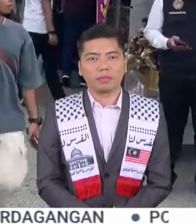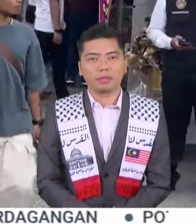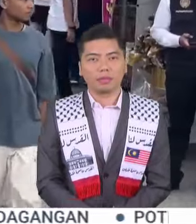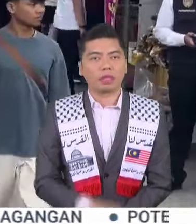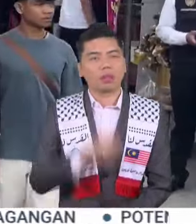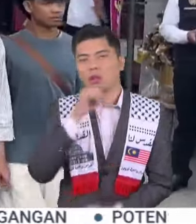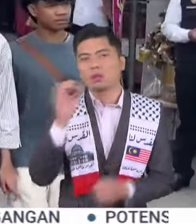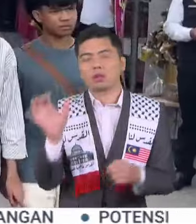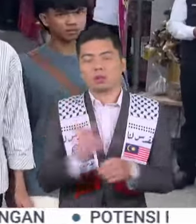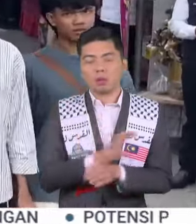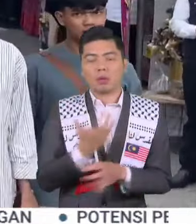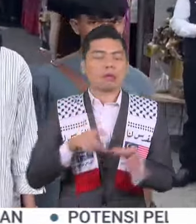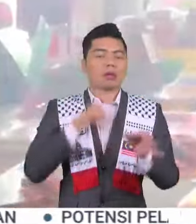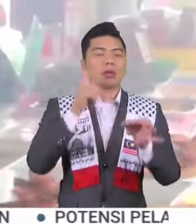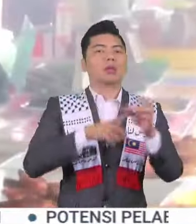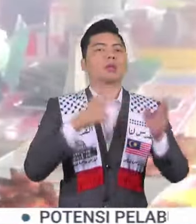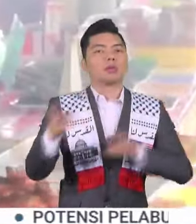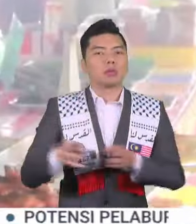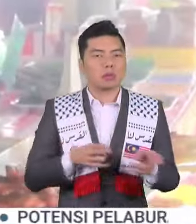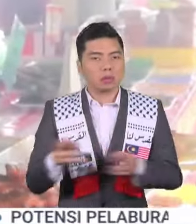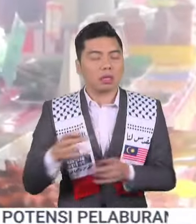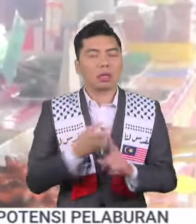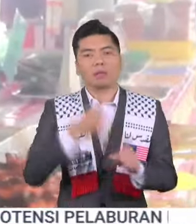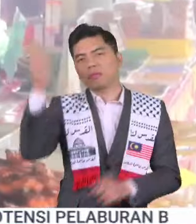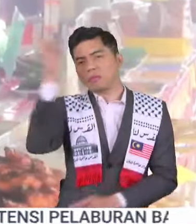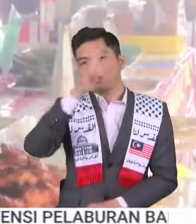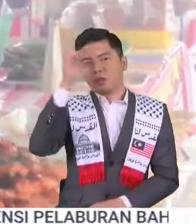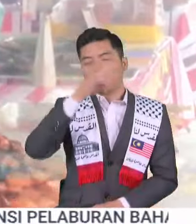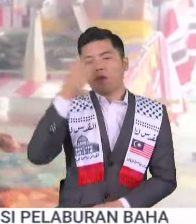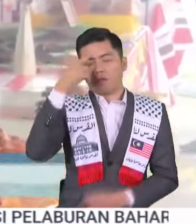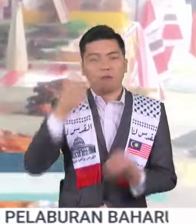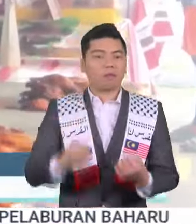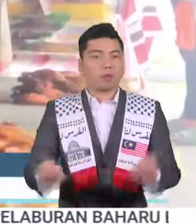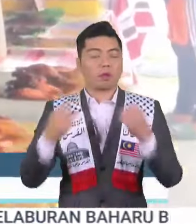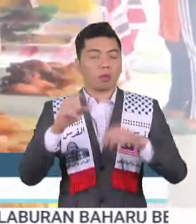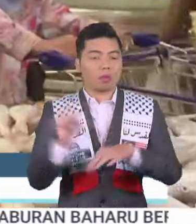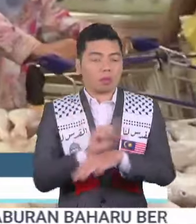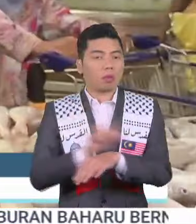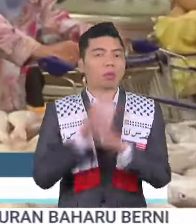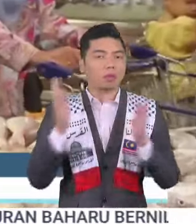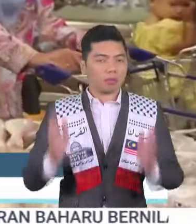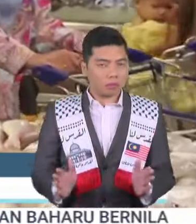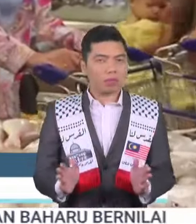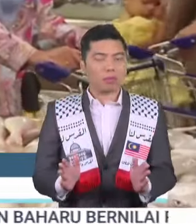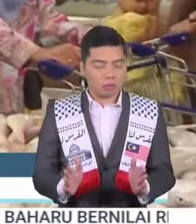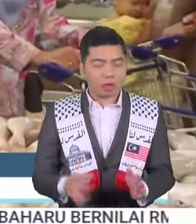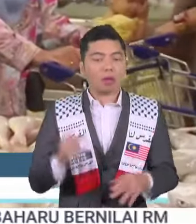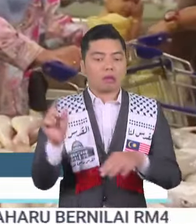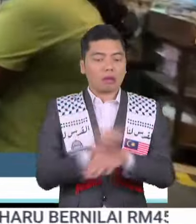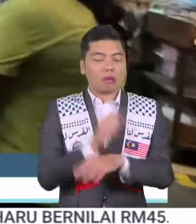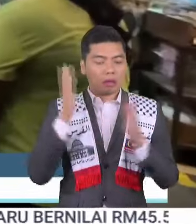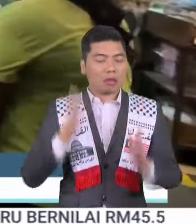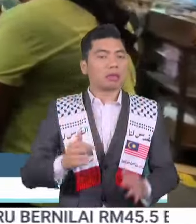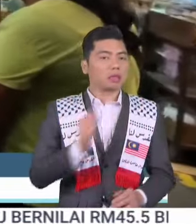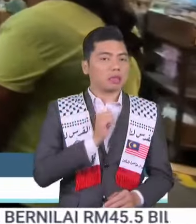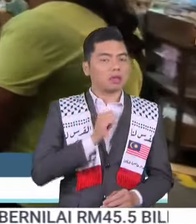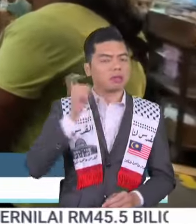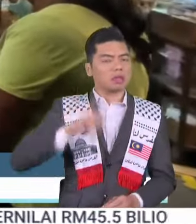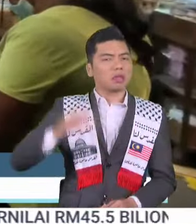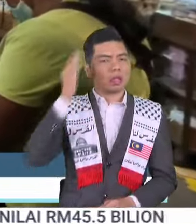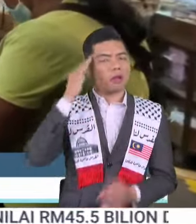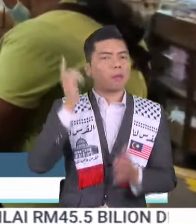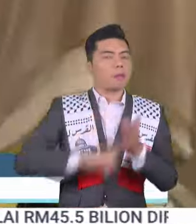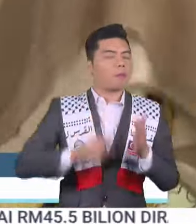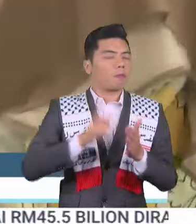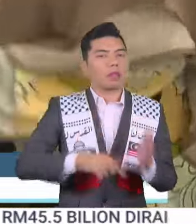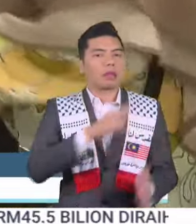Tidak cukup sekadar bergantung usaha dilaksana kerajaan untuk perkasa pengguna, malah pengguna sendiri perlu mengetahui